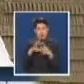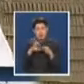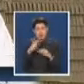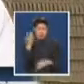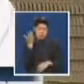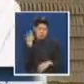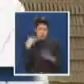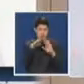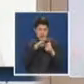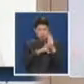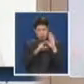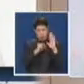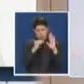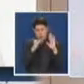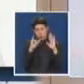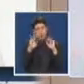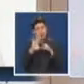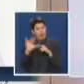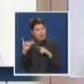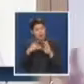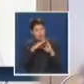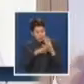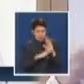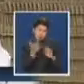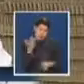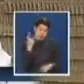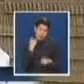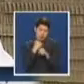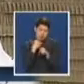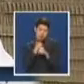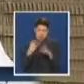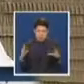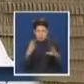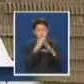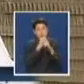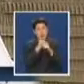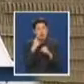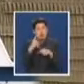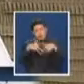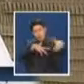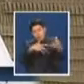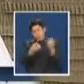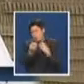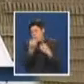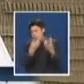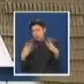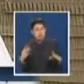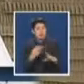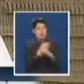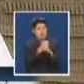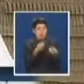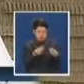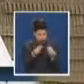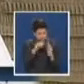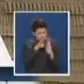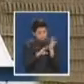องตอนก่อนหน้าที่จะมาสวมหมวกเรื่องน้ำท่วมเนี่ยทำเรื่องของการสังเคราะห์ข้อมูลเกี่ยวกับการรับฟังความคิดเห็นเนี่ยก็ได้